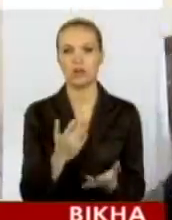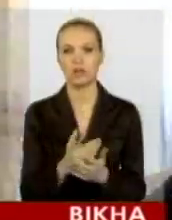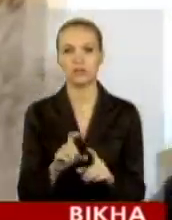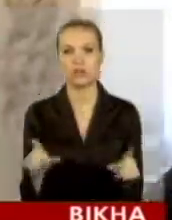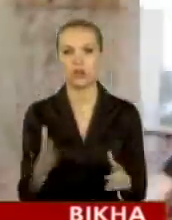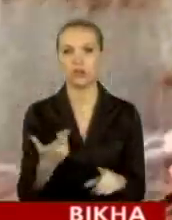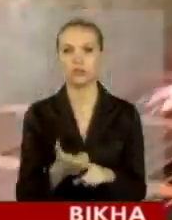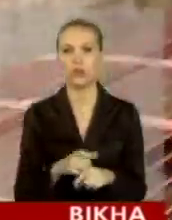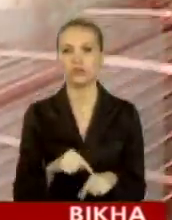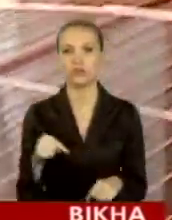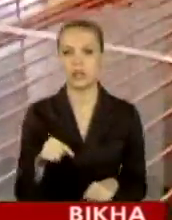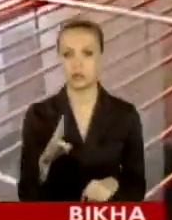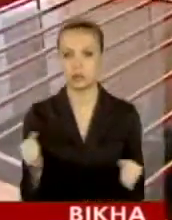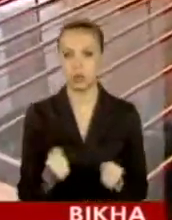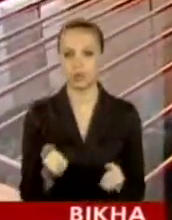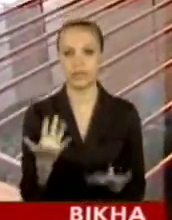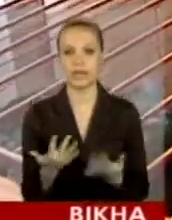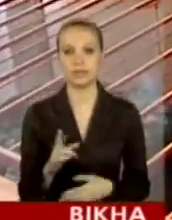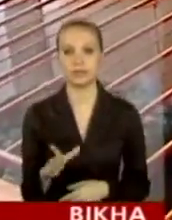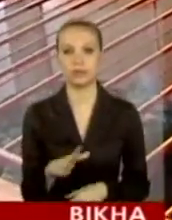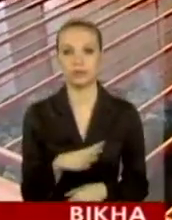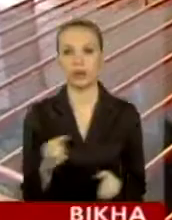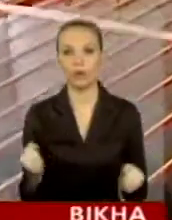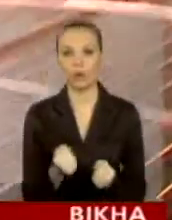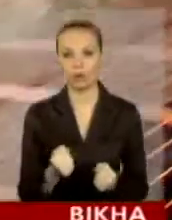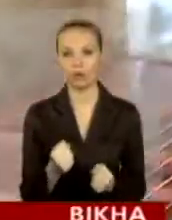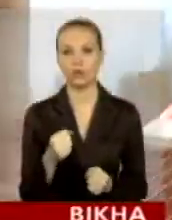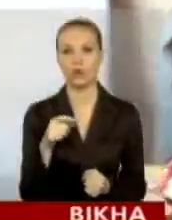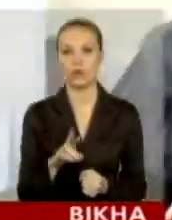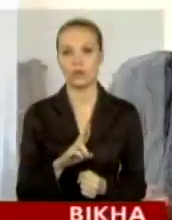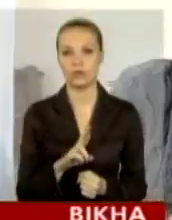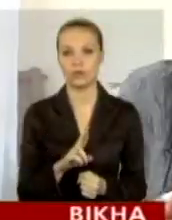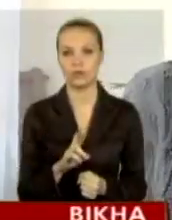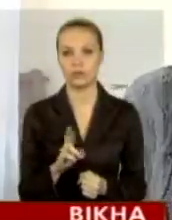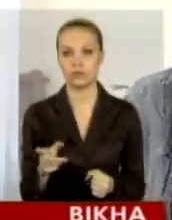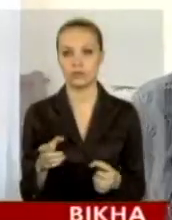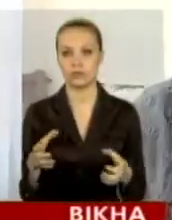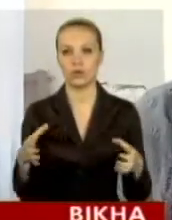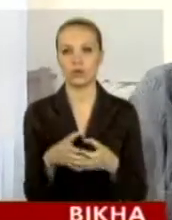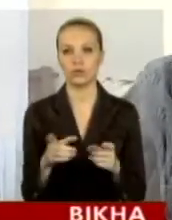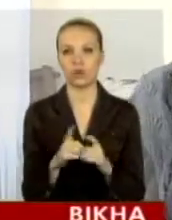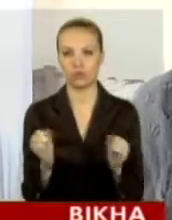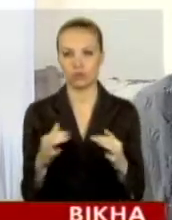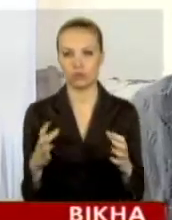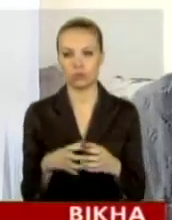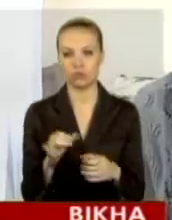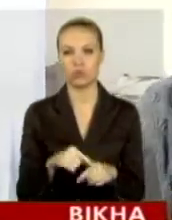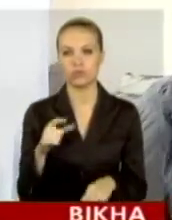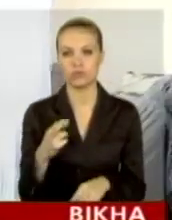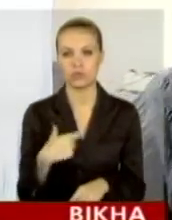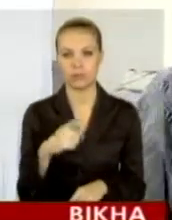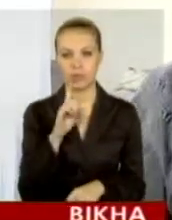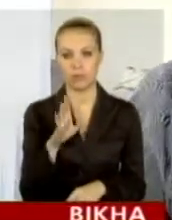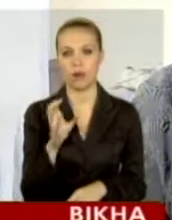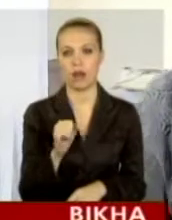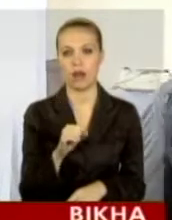учні реагують на холод. І якщо б було холодно, вони б збились так, кучку, і чувствують себе некомфортно.